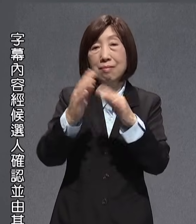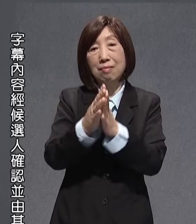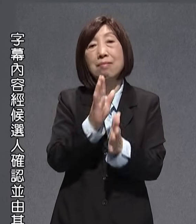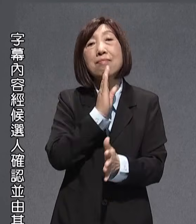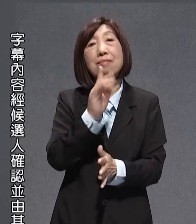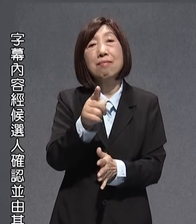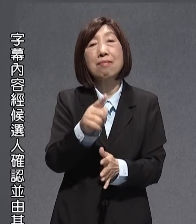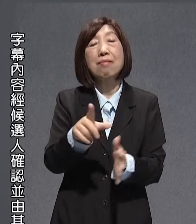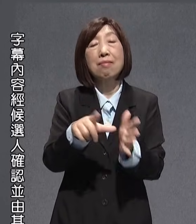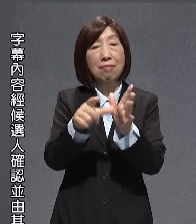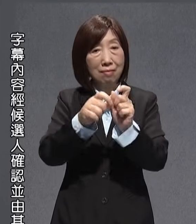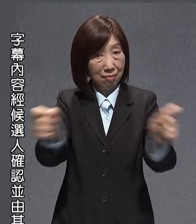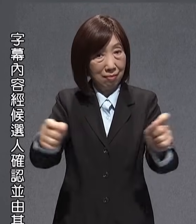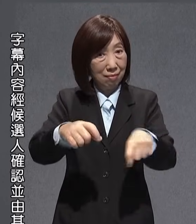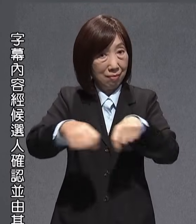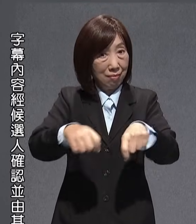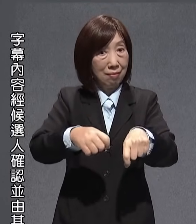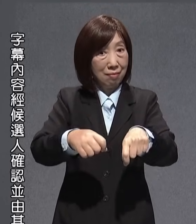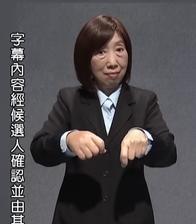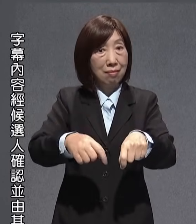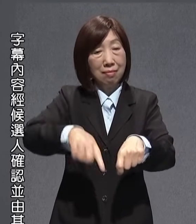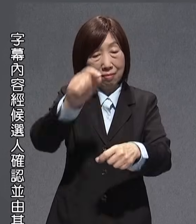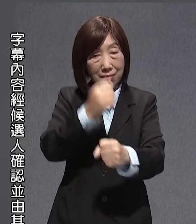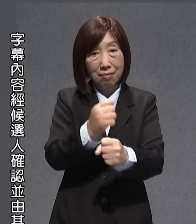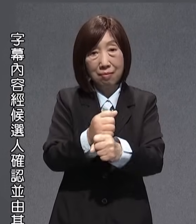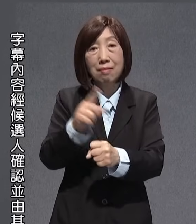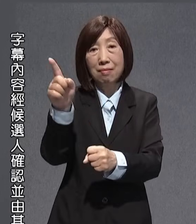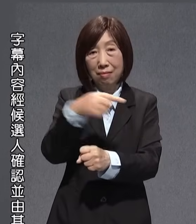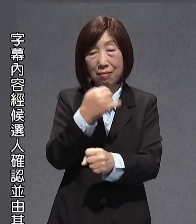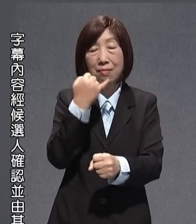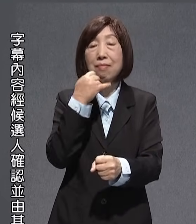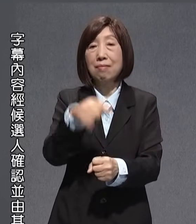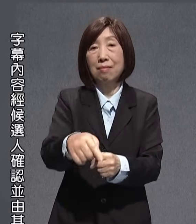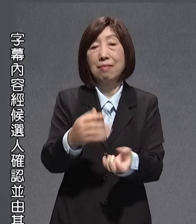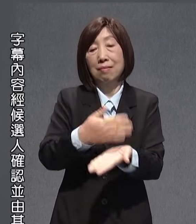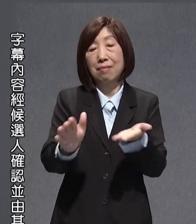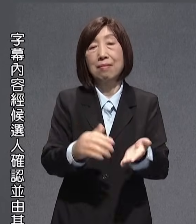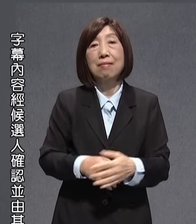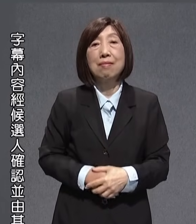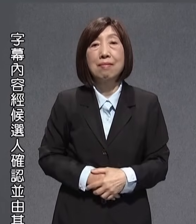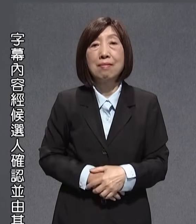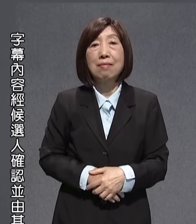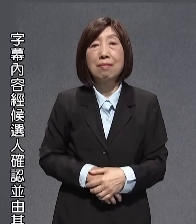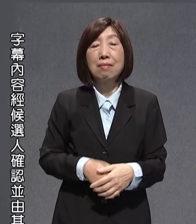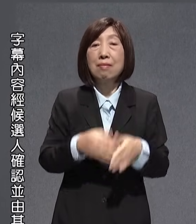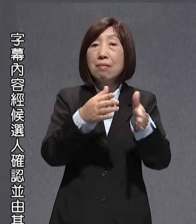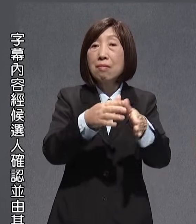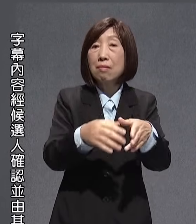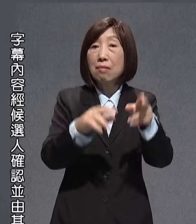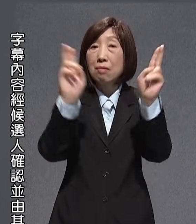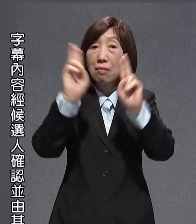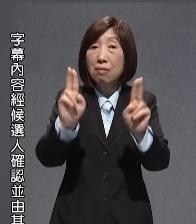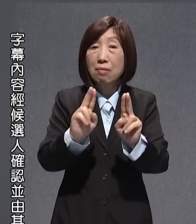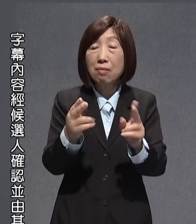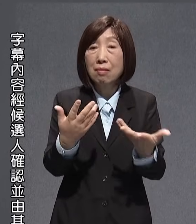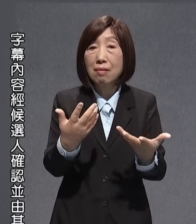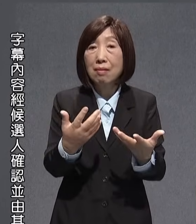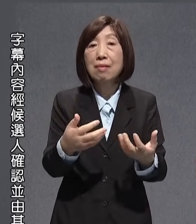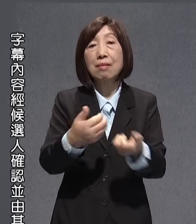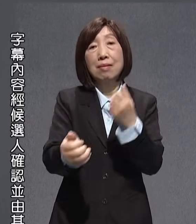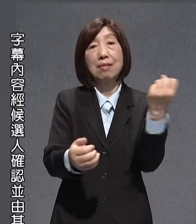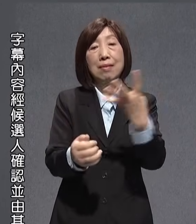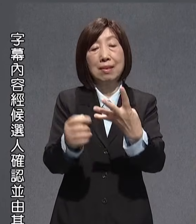话：长期规划、长期坚定执行，才能够根本解决问题。关于电力的问题啊，分四个方面来讨